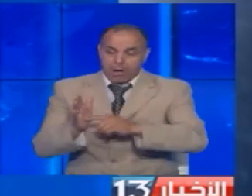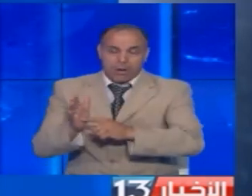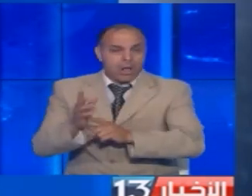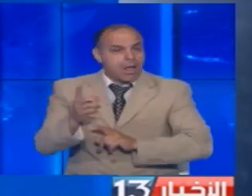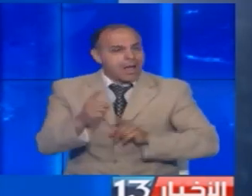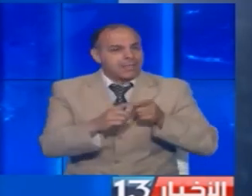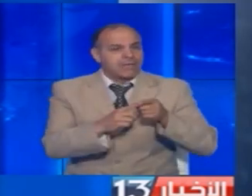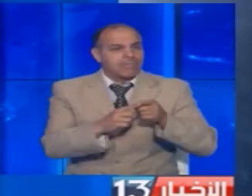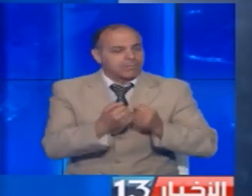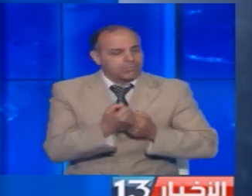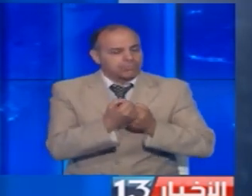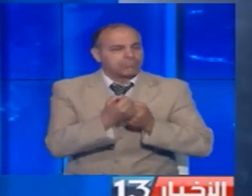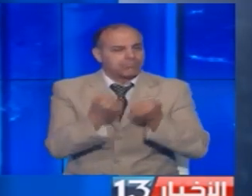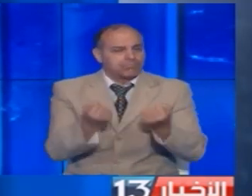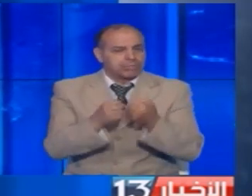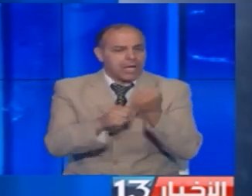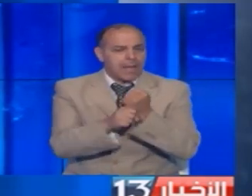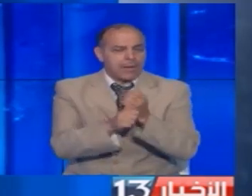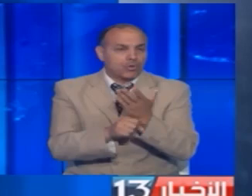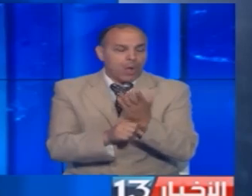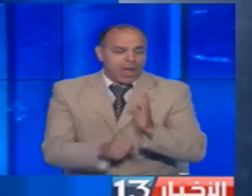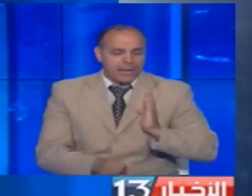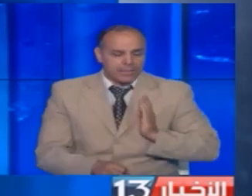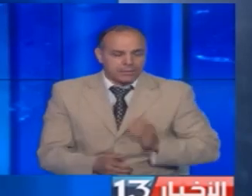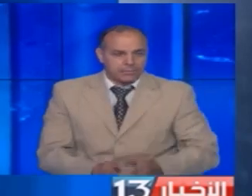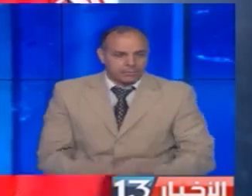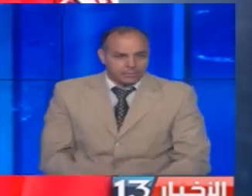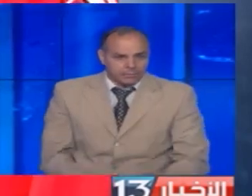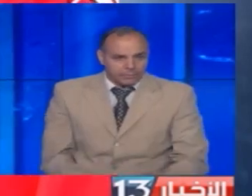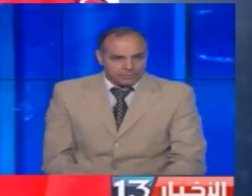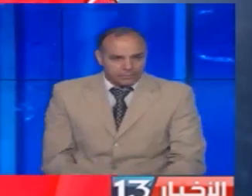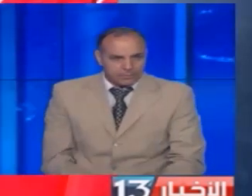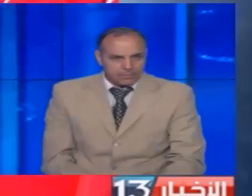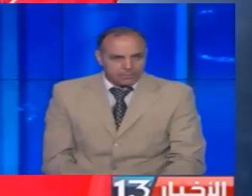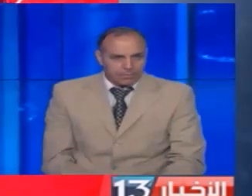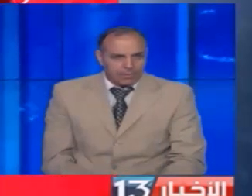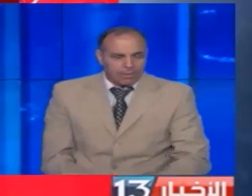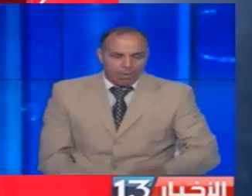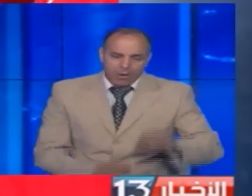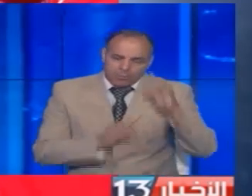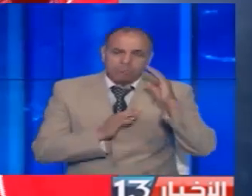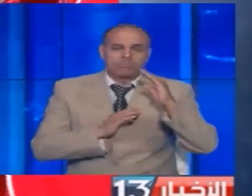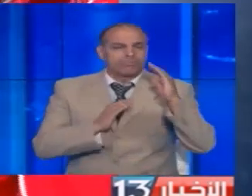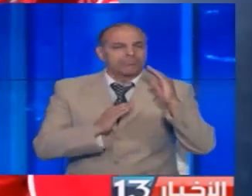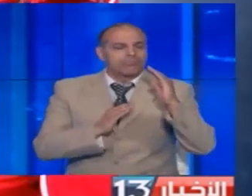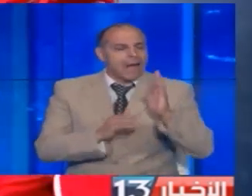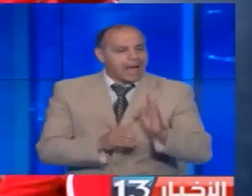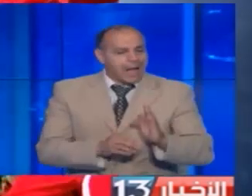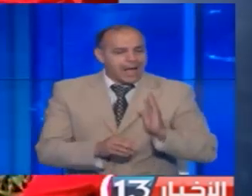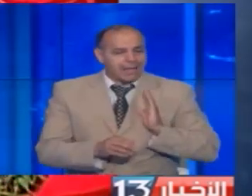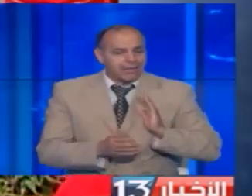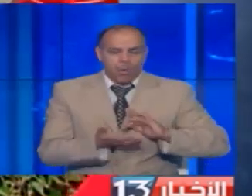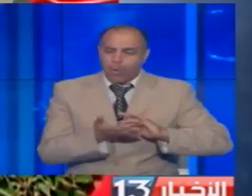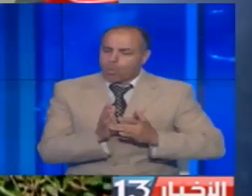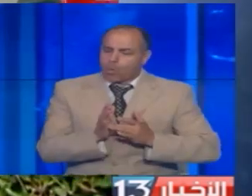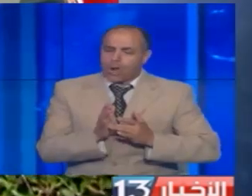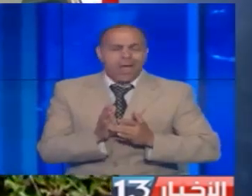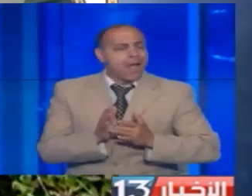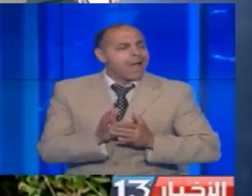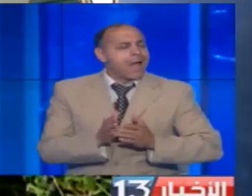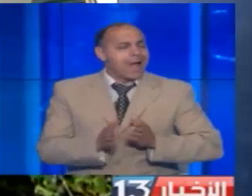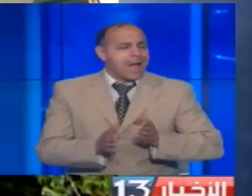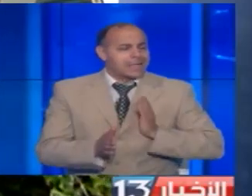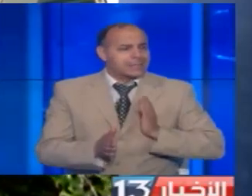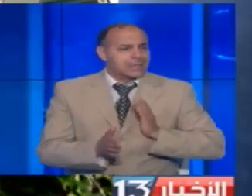بهدف مزيد تطوير العمل العسكري. بالثناء على الدور المحوري الموكول إلى مختلف وحدات الجيش